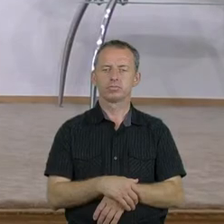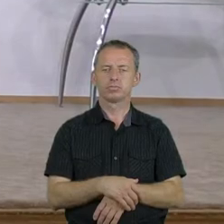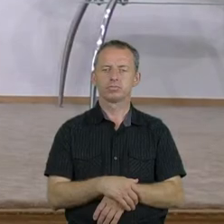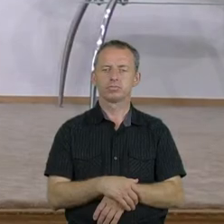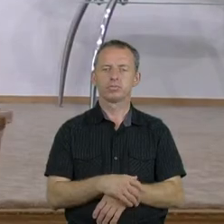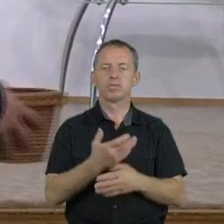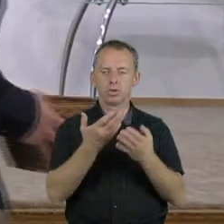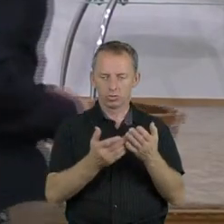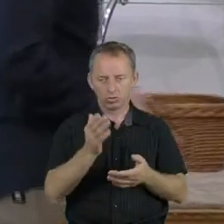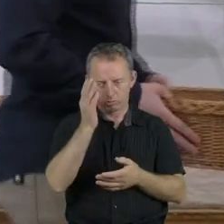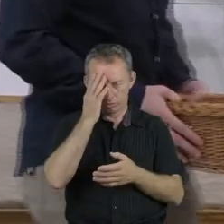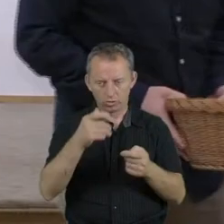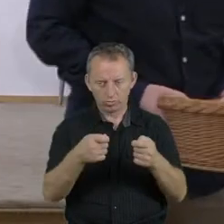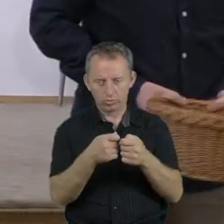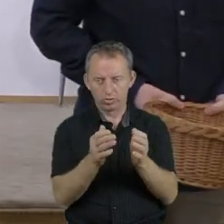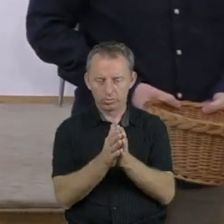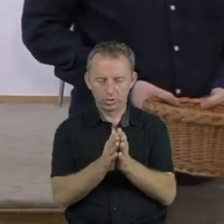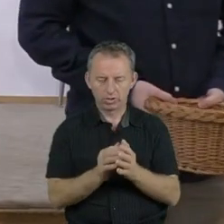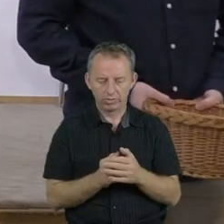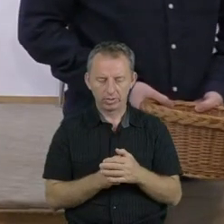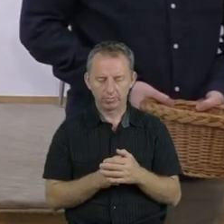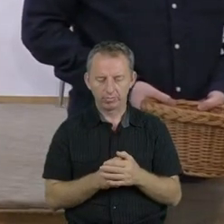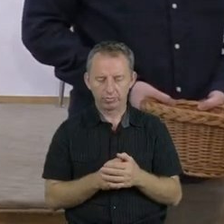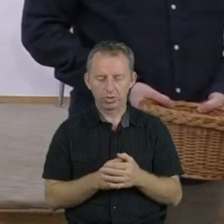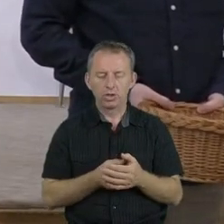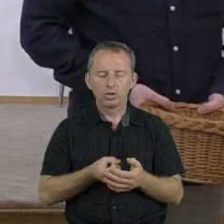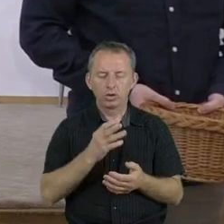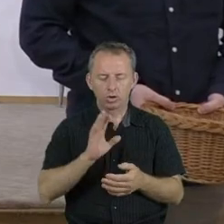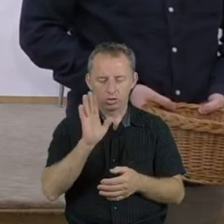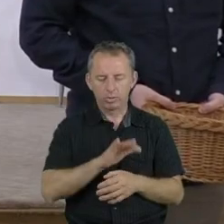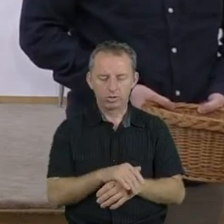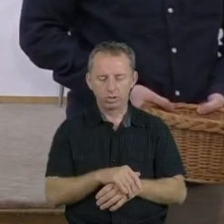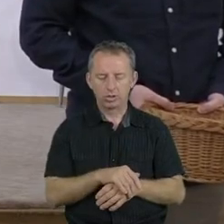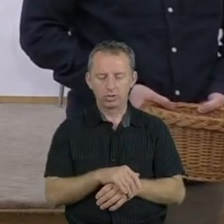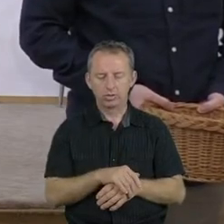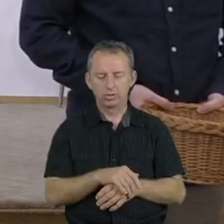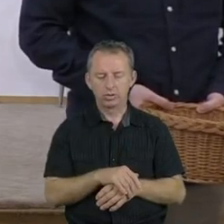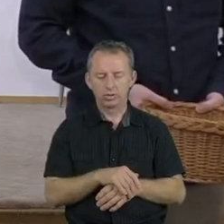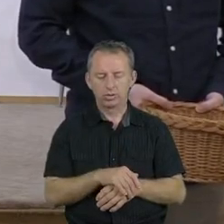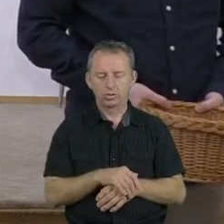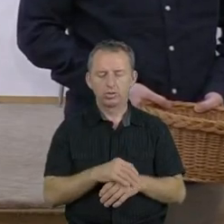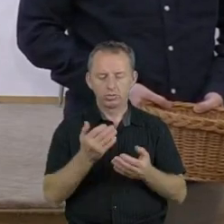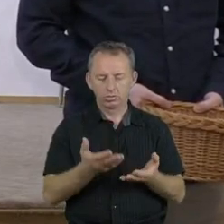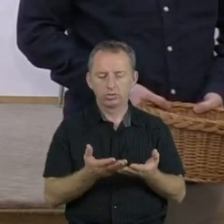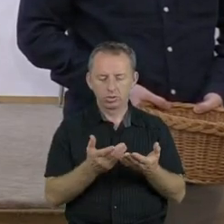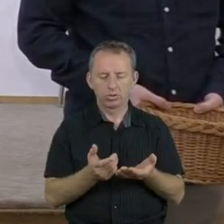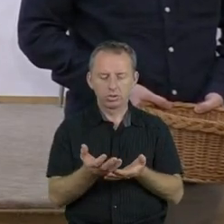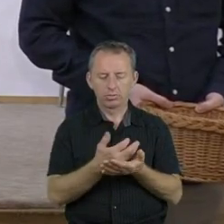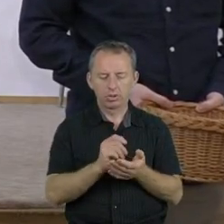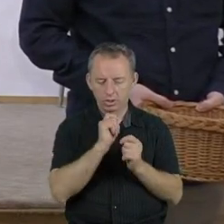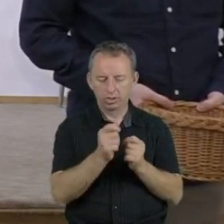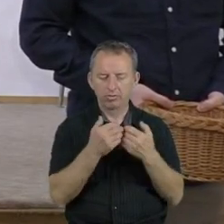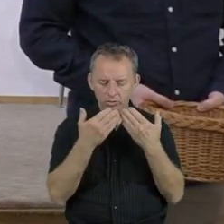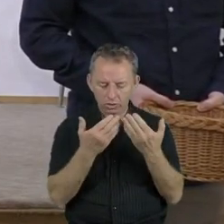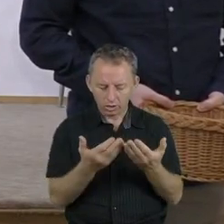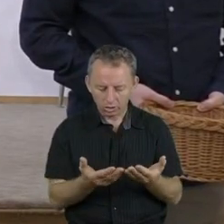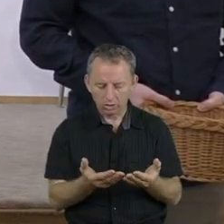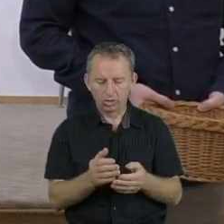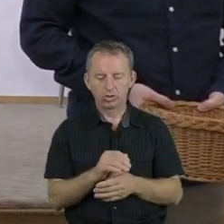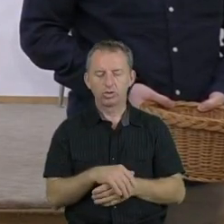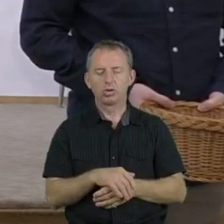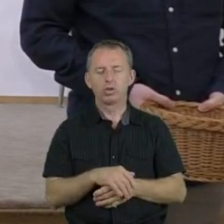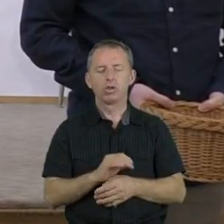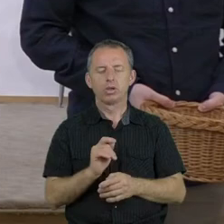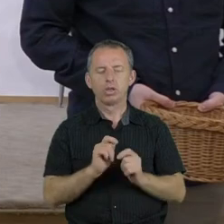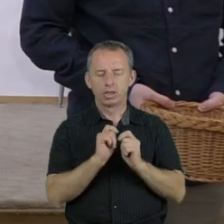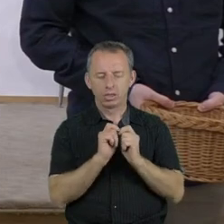Skłońmy jeszcze głowę do krótkiej modlitwy. Drogi Boże, nie możemy wyrazić słowami wdzięczności tego, jak